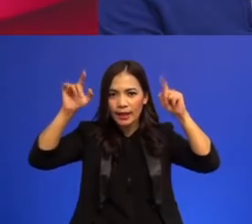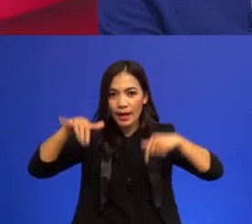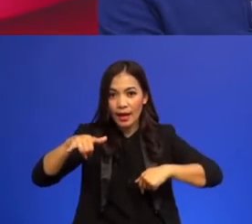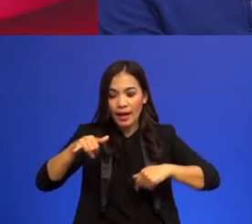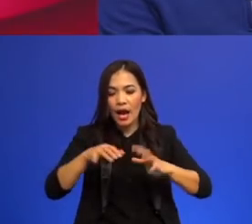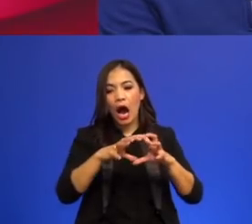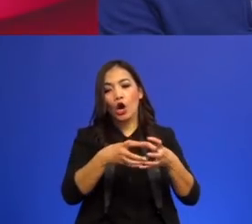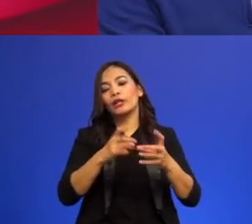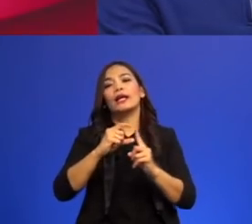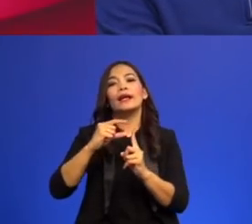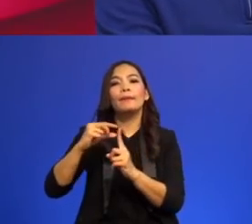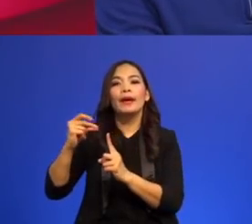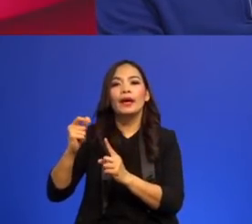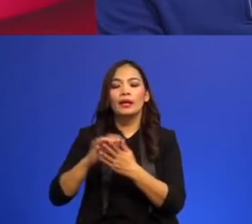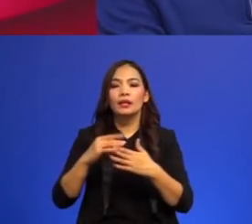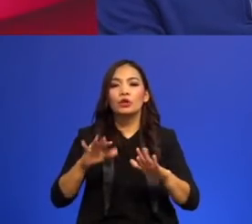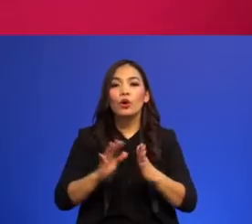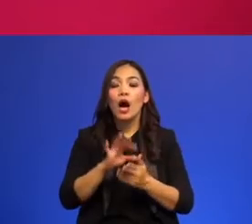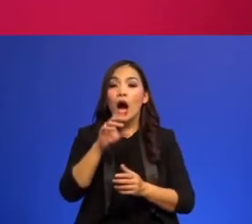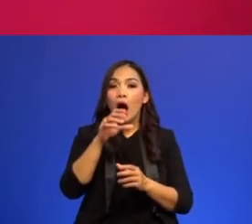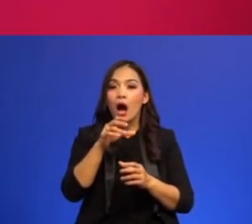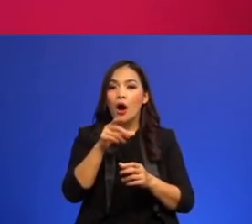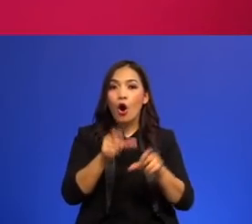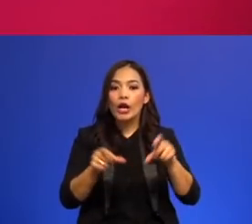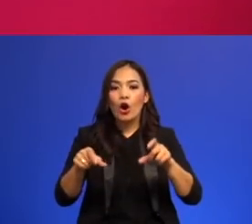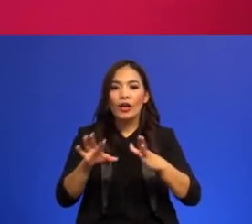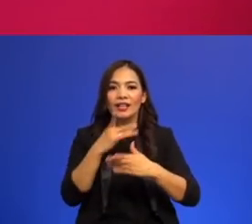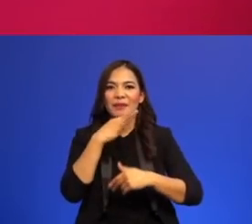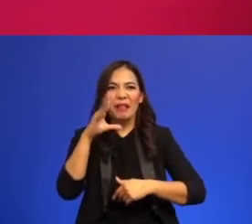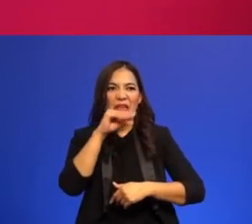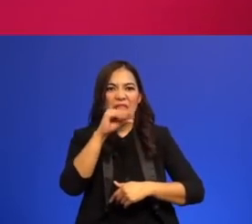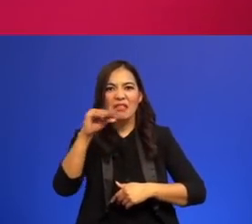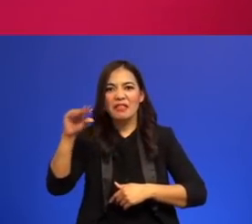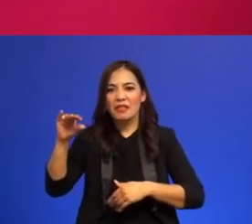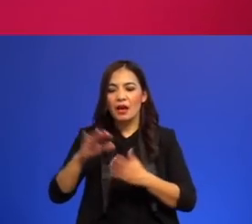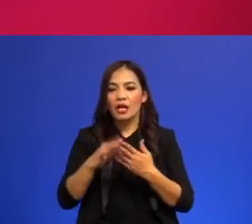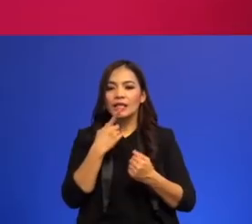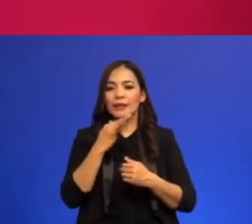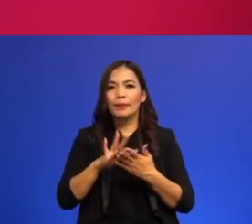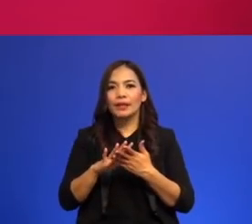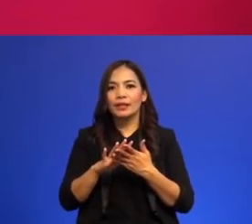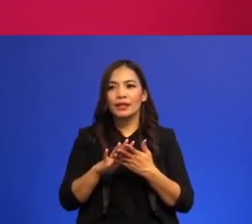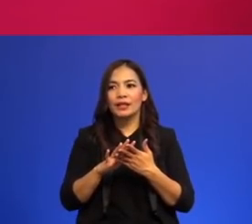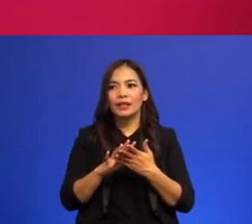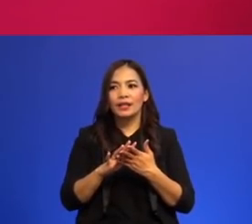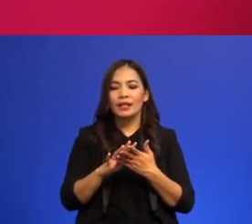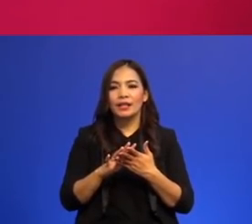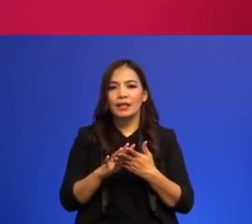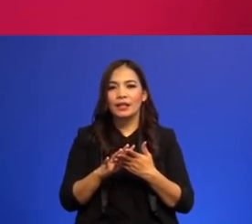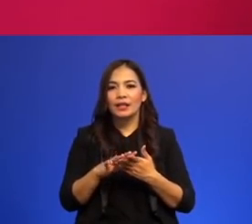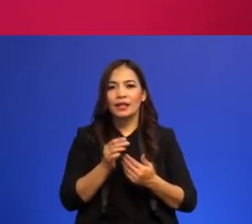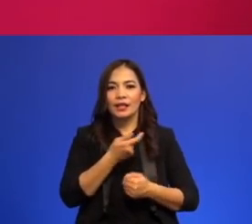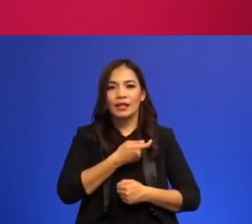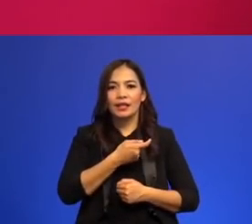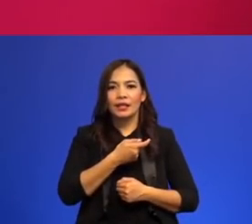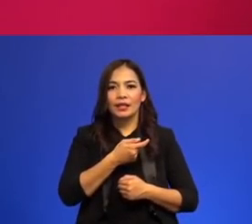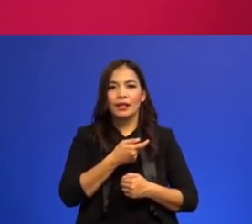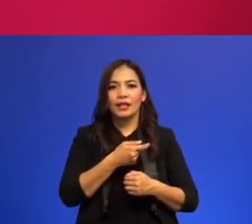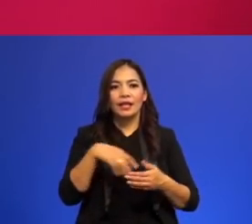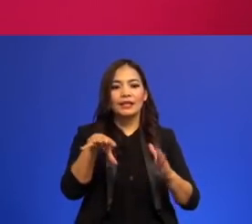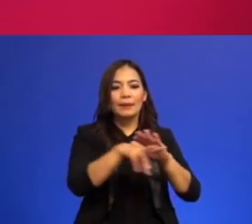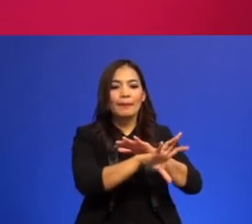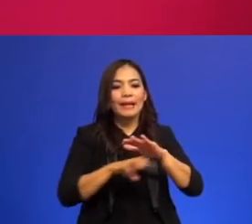Kalau anggota DPR kita orang-orang yang model nyol-nyol atau Spanyol, tahu? Separuh nyolong